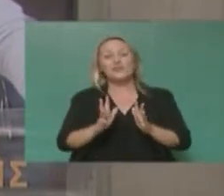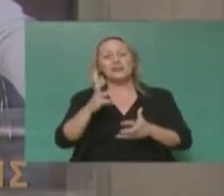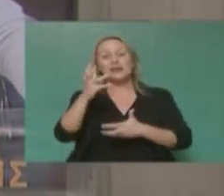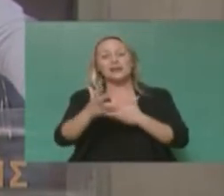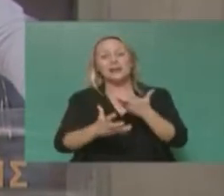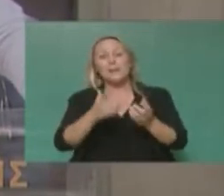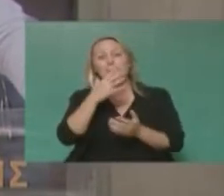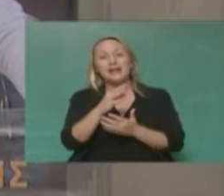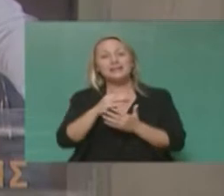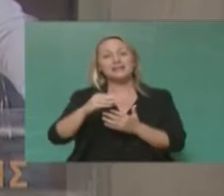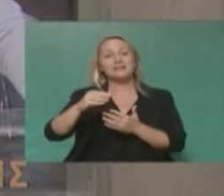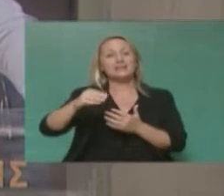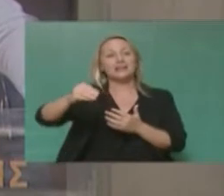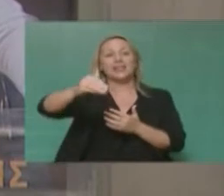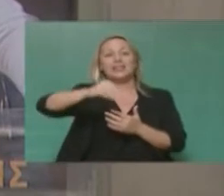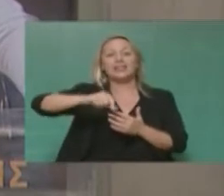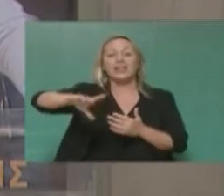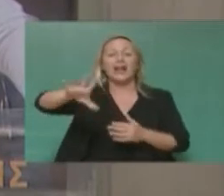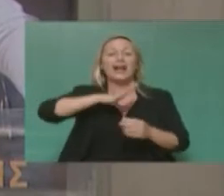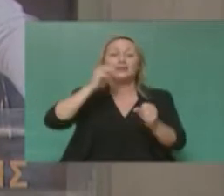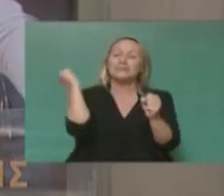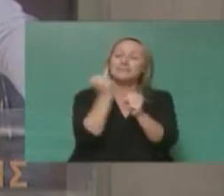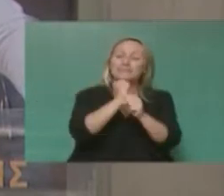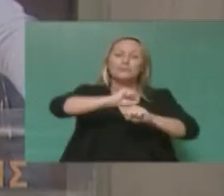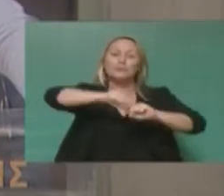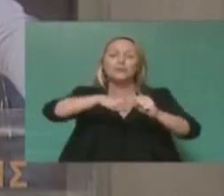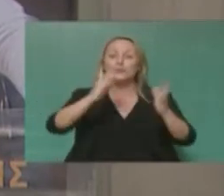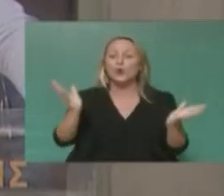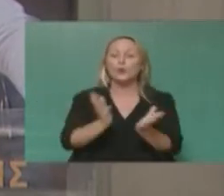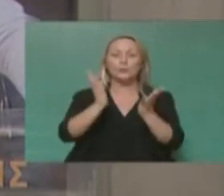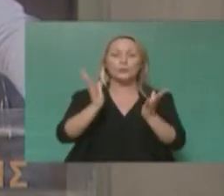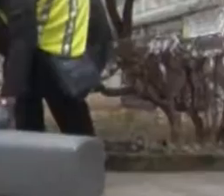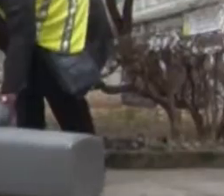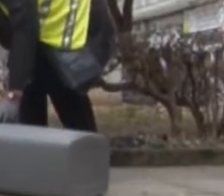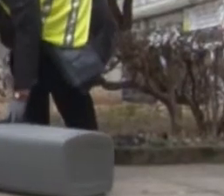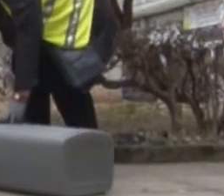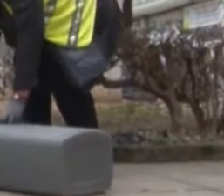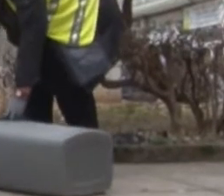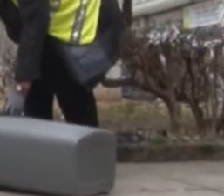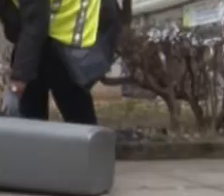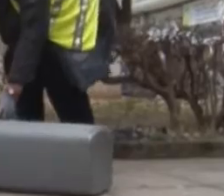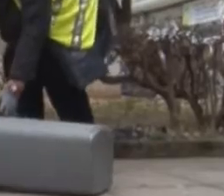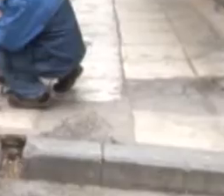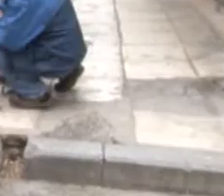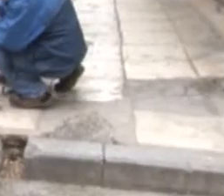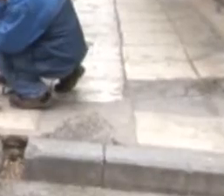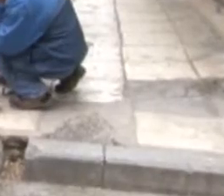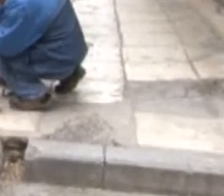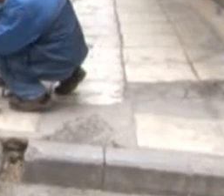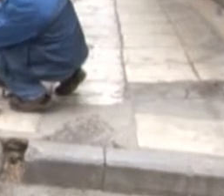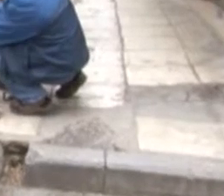παρατημένοι και παλεύαν κάποιοι άνθρωποι να κρατήσουν την υπηρεσία όρθια. Είναι 1.190 σήμερα